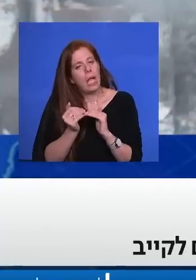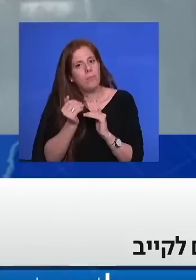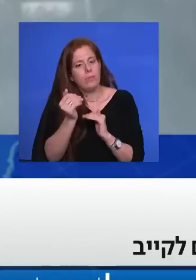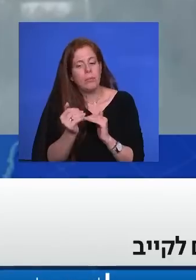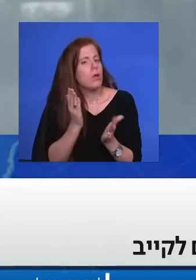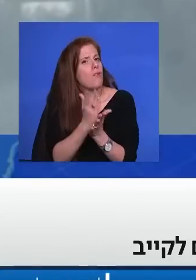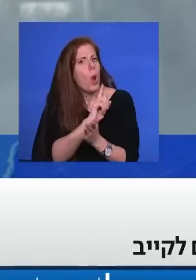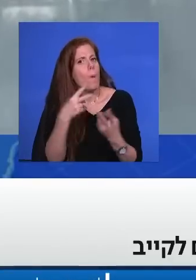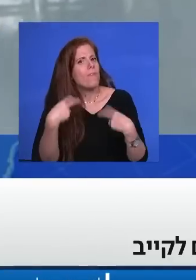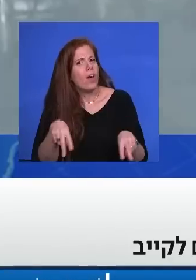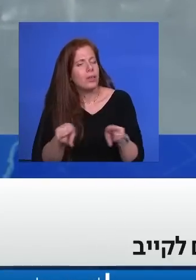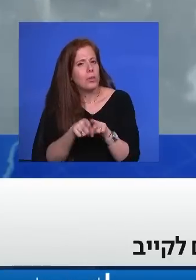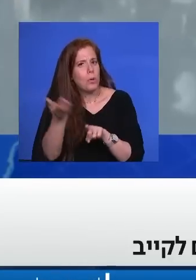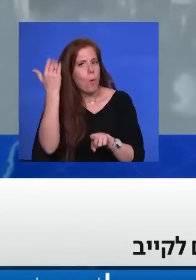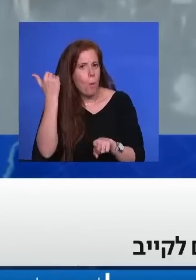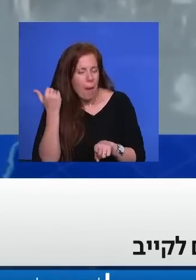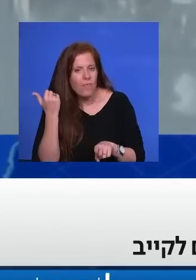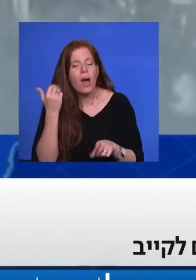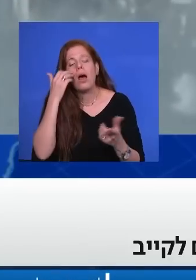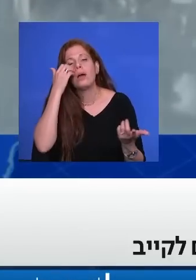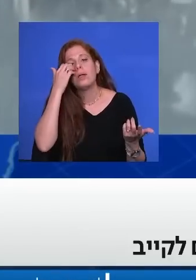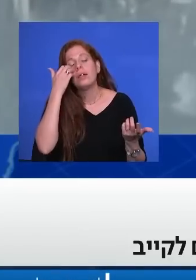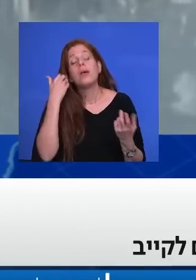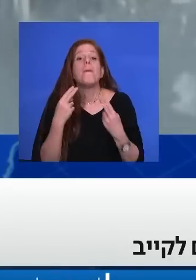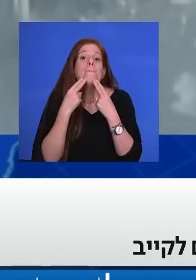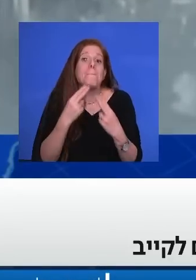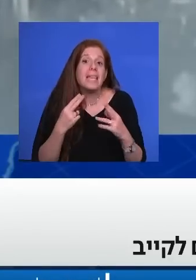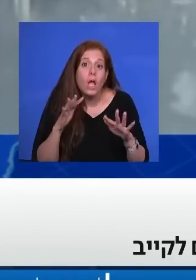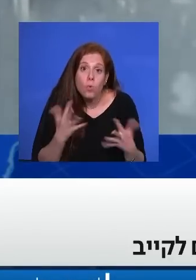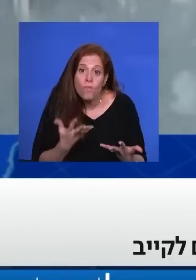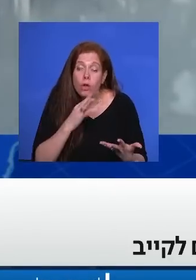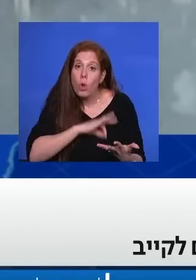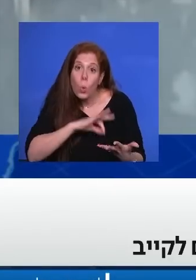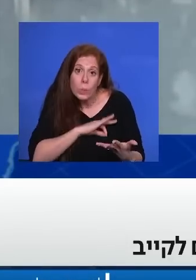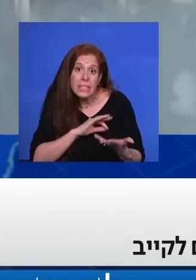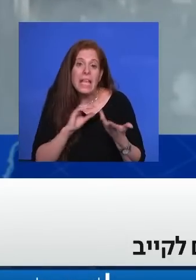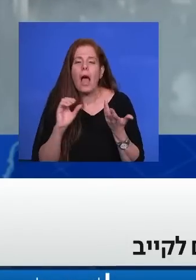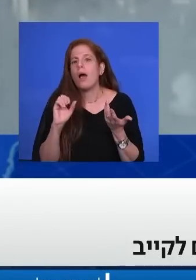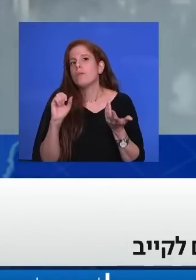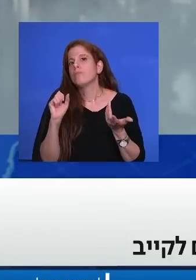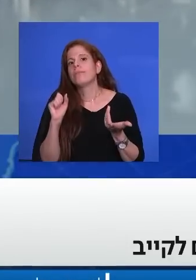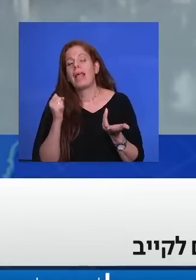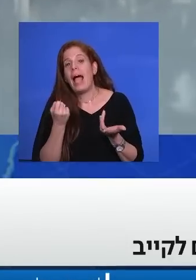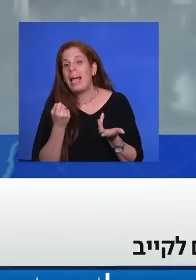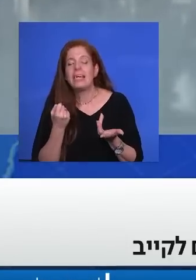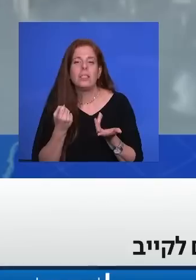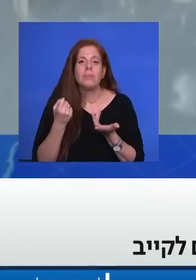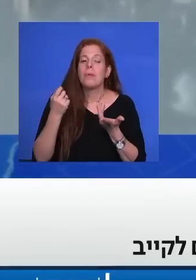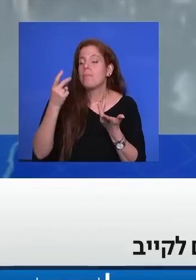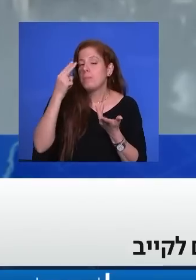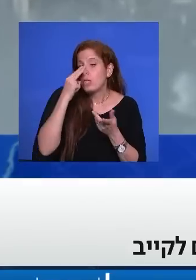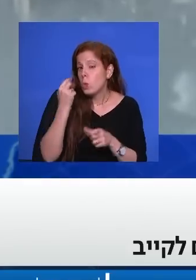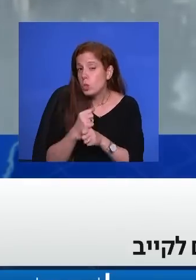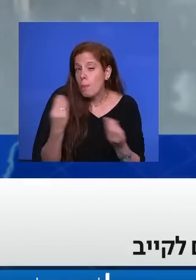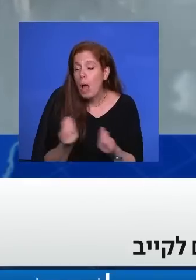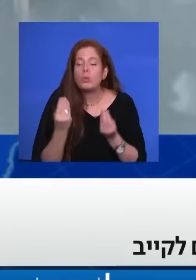מפחדת כפי שעשתה בעבר. מה תהיה התגובה הרוסית? האם איזה יד תישלח לאיזה פצצה מלוכלכת? אני